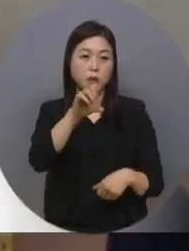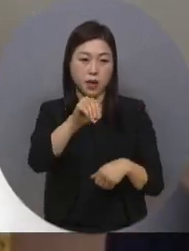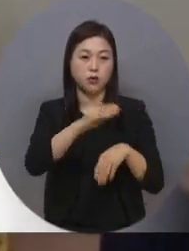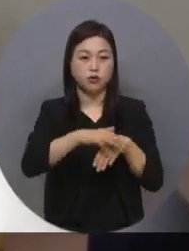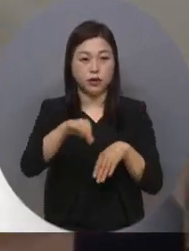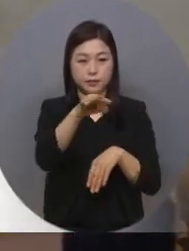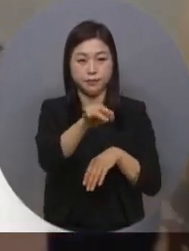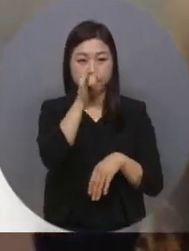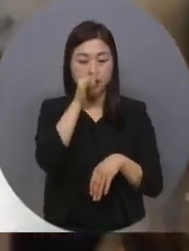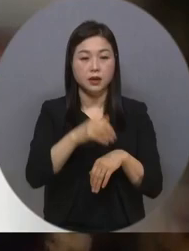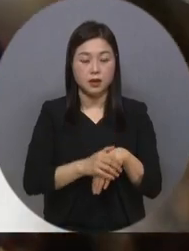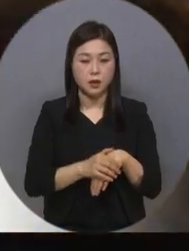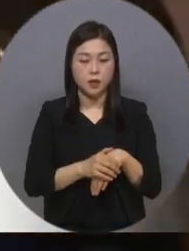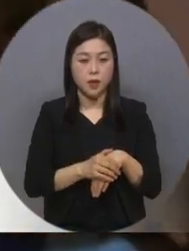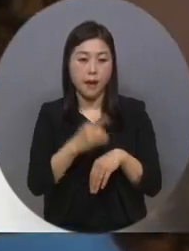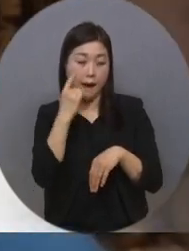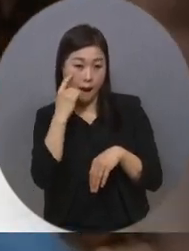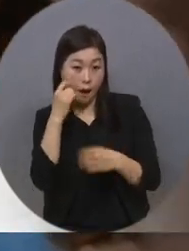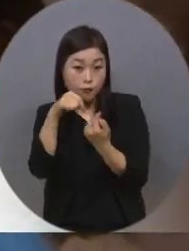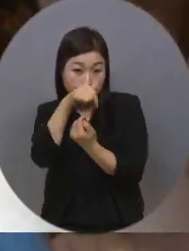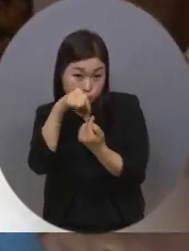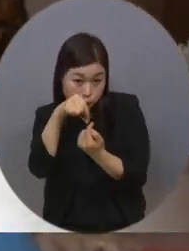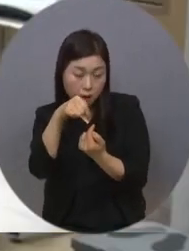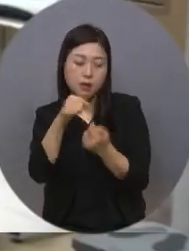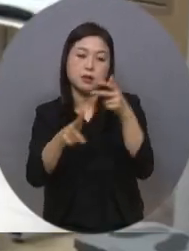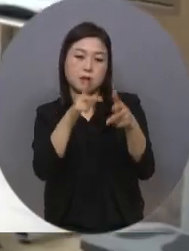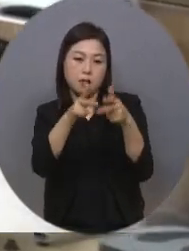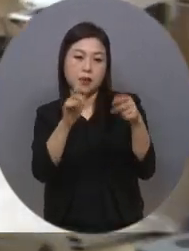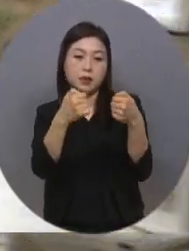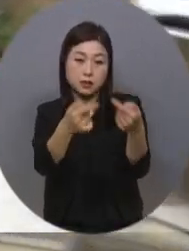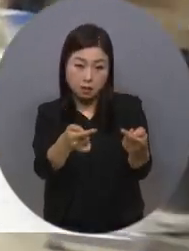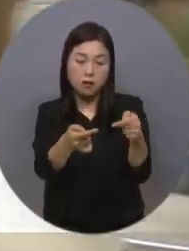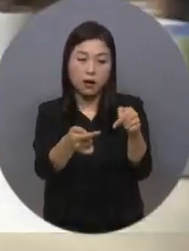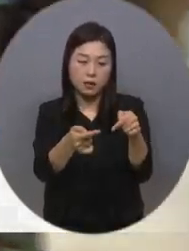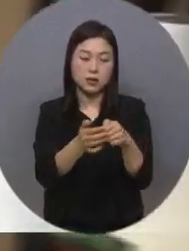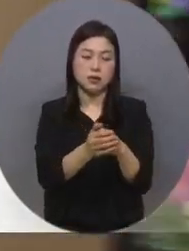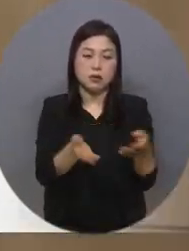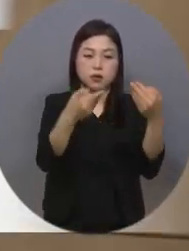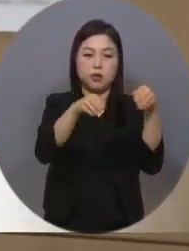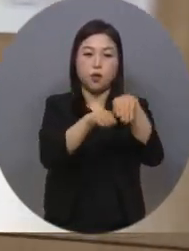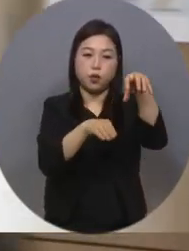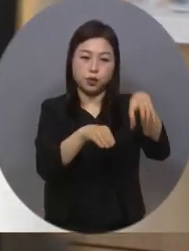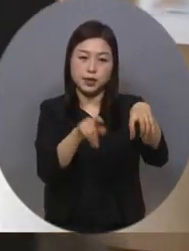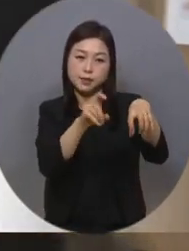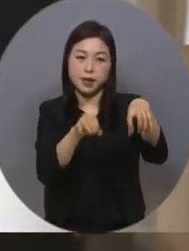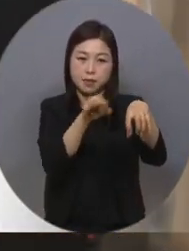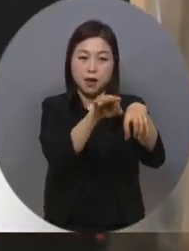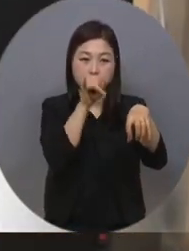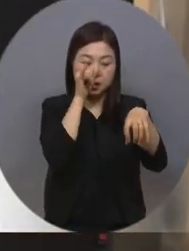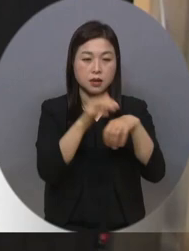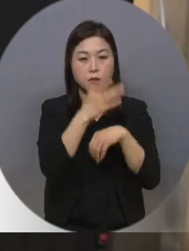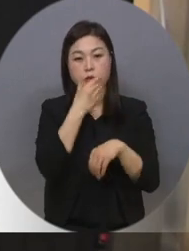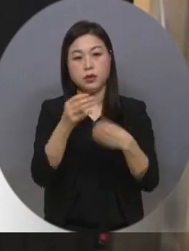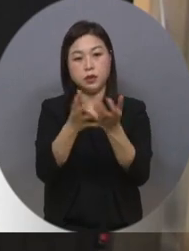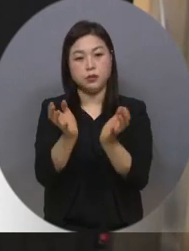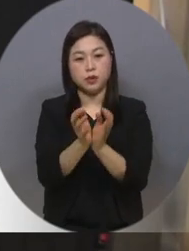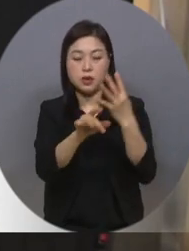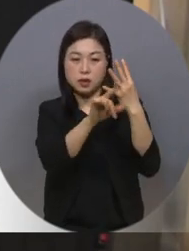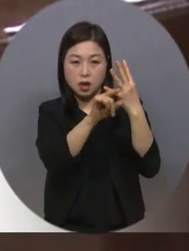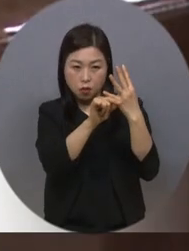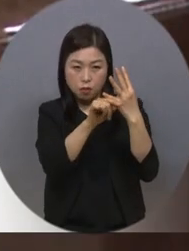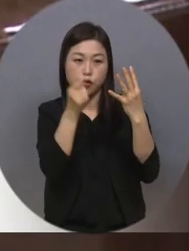시범사업 참여시설에도 월 10만 원의 참여수당이 지원됩니다. 복지부는 4월부터 6개월간 사업 결과를